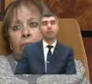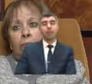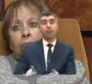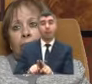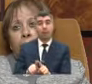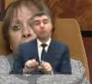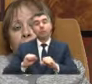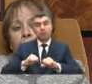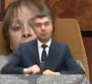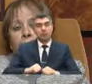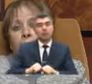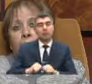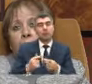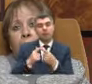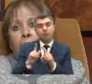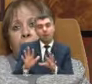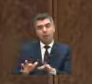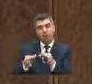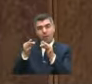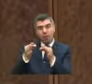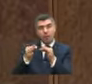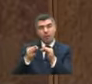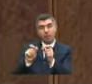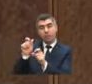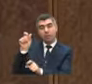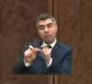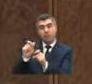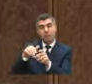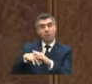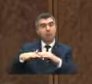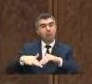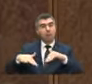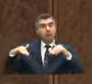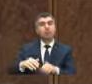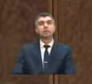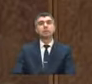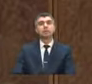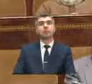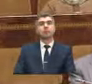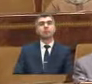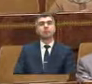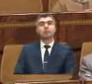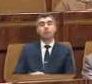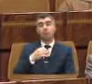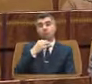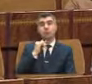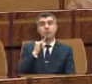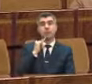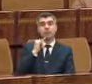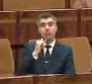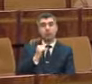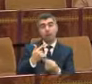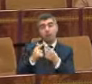بالتفاعل ديالكم مع الملاحظات اللي كنقدموها كنواب الأمة. وغادي نتكلم سيد الوزير ونحط الأصبع على اللوبي